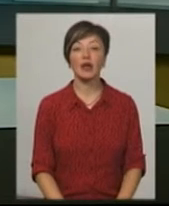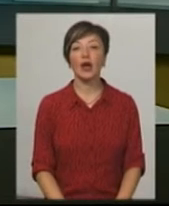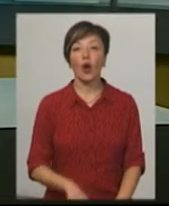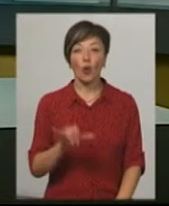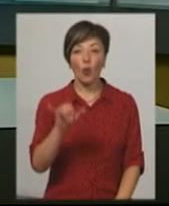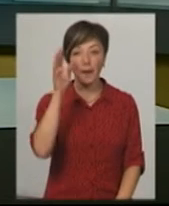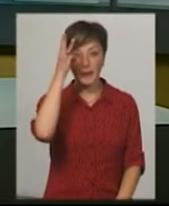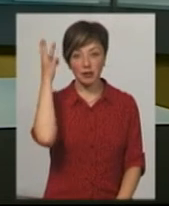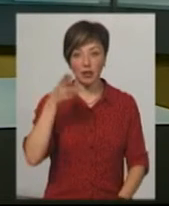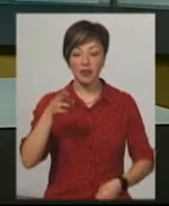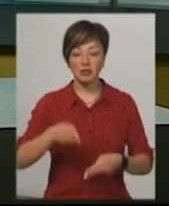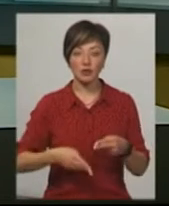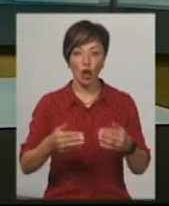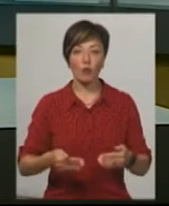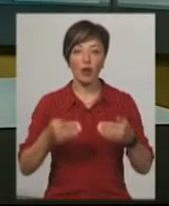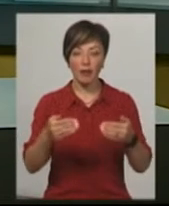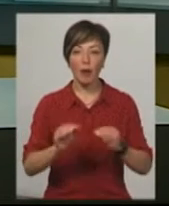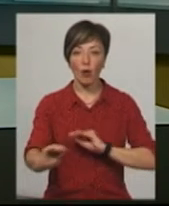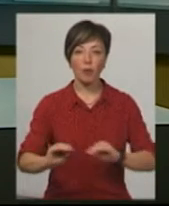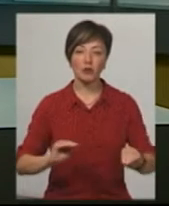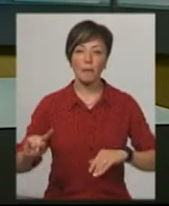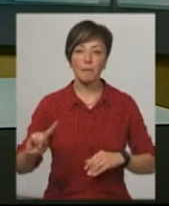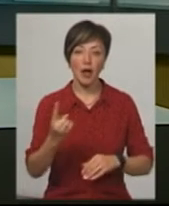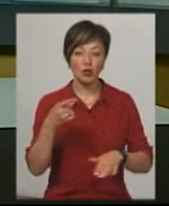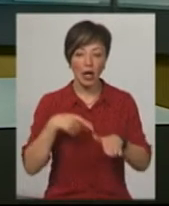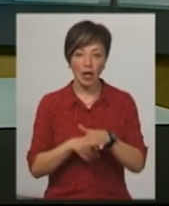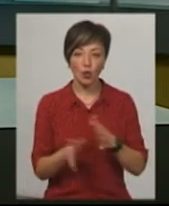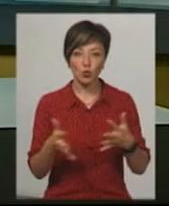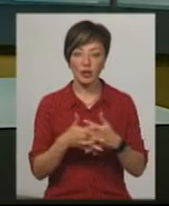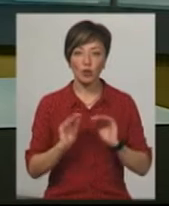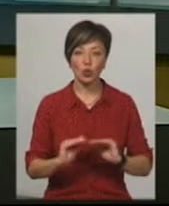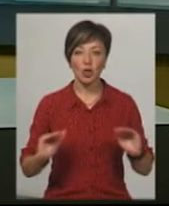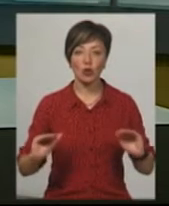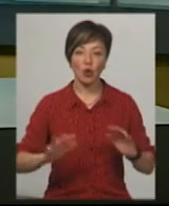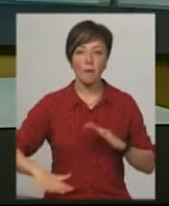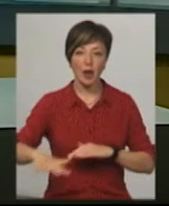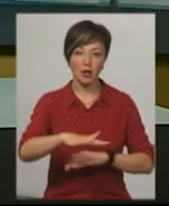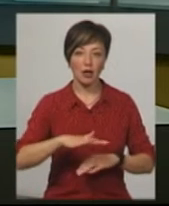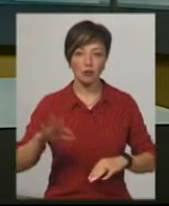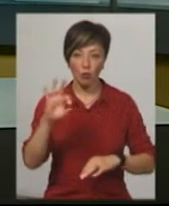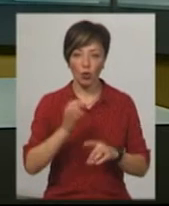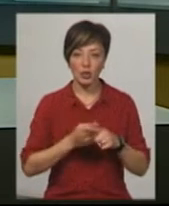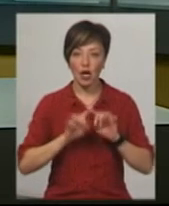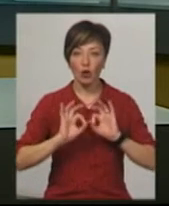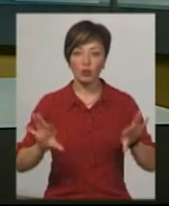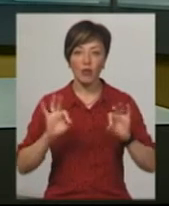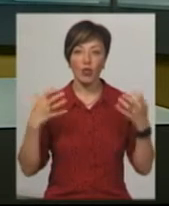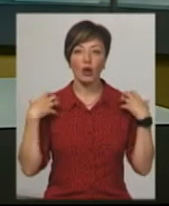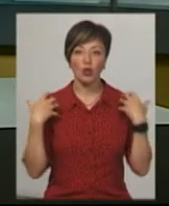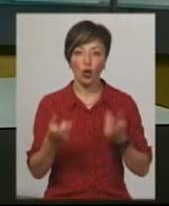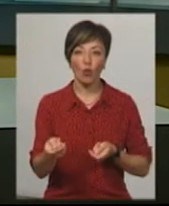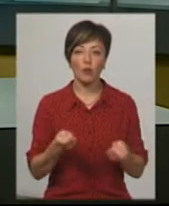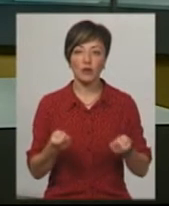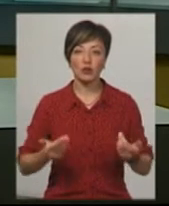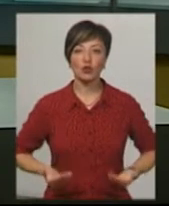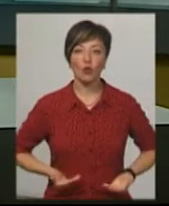У Хмельницькому на завершальному етапі облаштування першого інклюзивного дитячого майданчика. Про це Суспільному розповів начальник